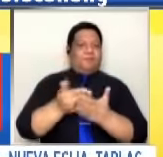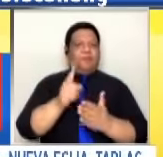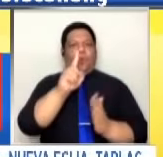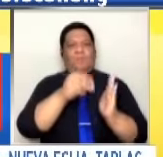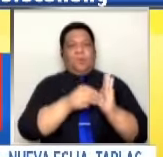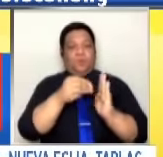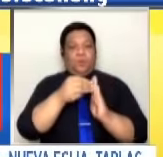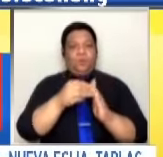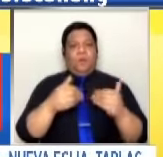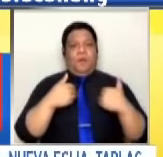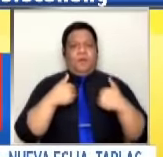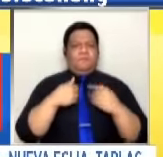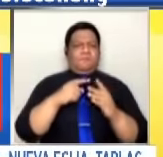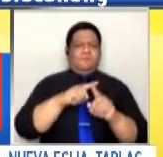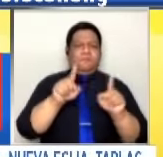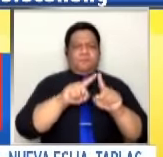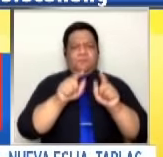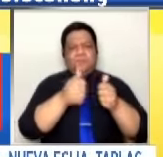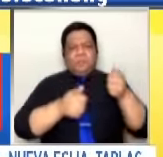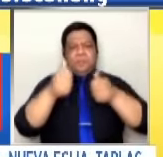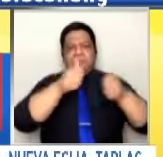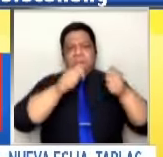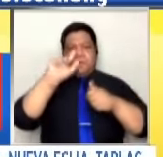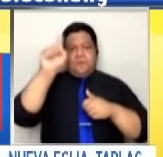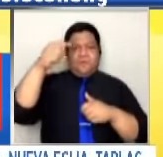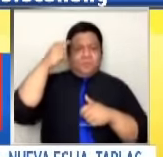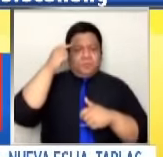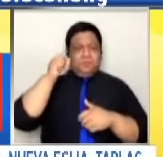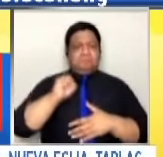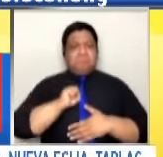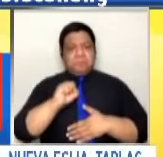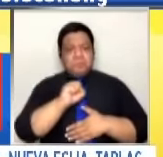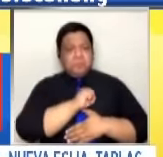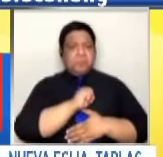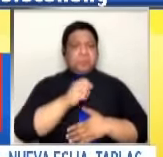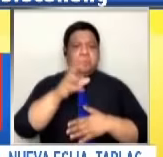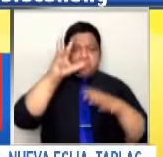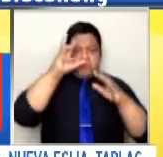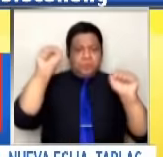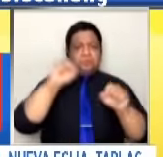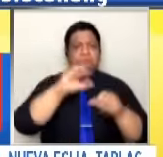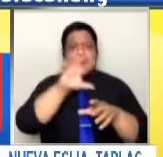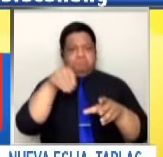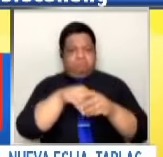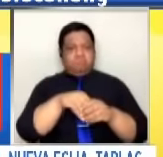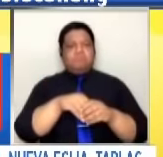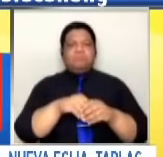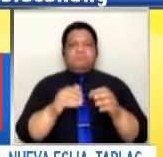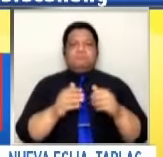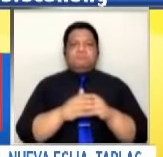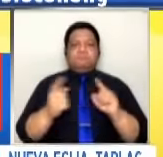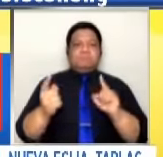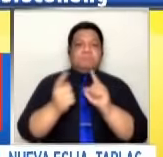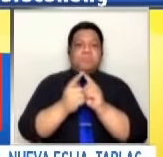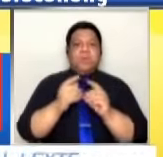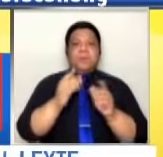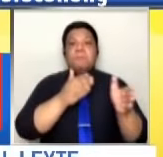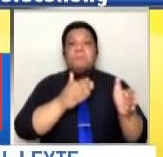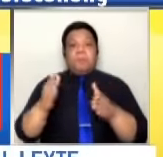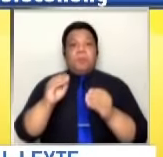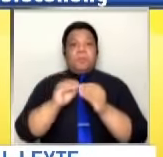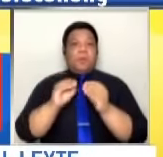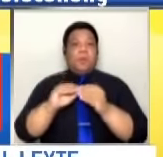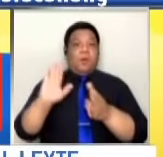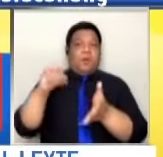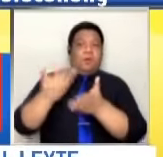Vaccine Czar Carlito Galvez, Senator Bongo at Chinese Ambassador Wang Xilian. May nakatakdapan dumating na bakuna sa susunod na buwan